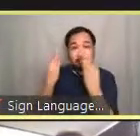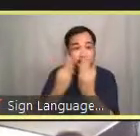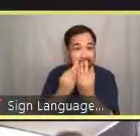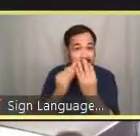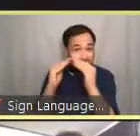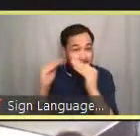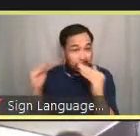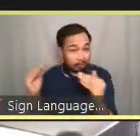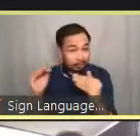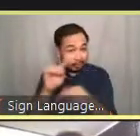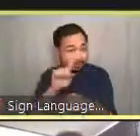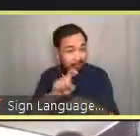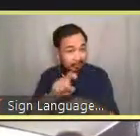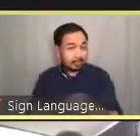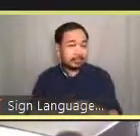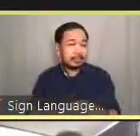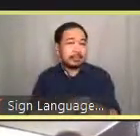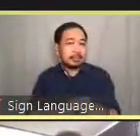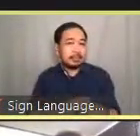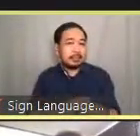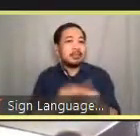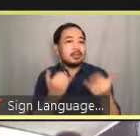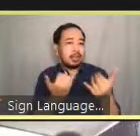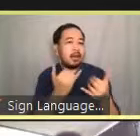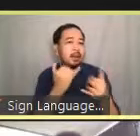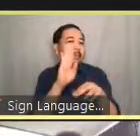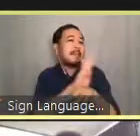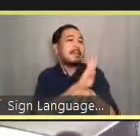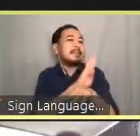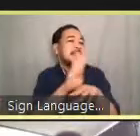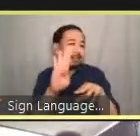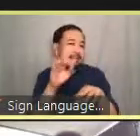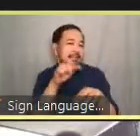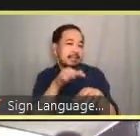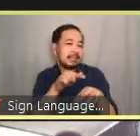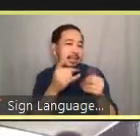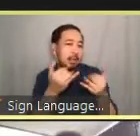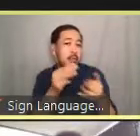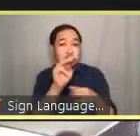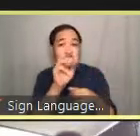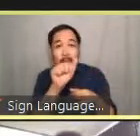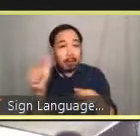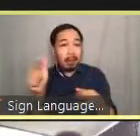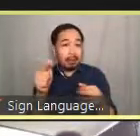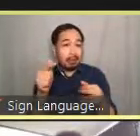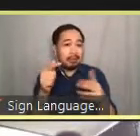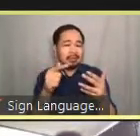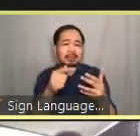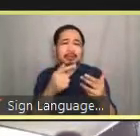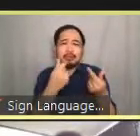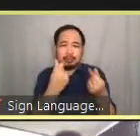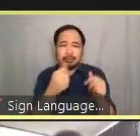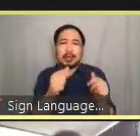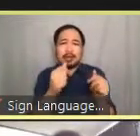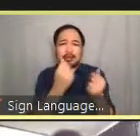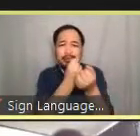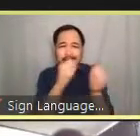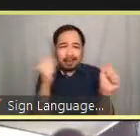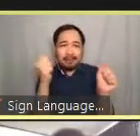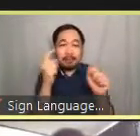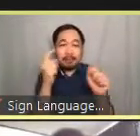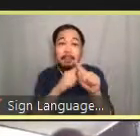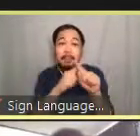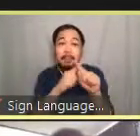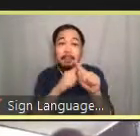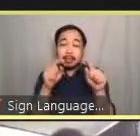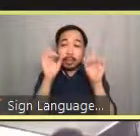So as much as ang mga establishments, the place safe, remember, yung kapag may danger,